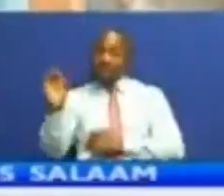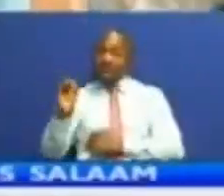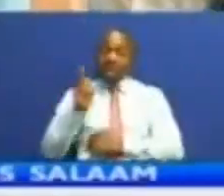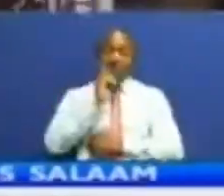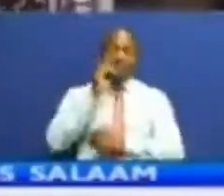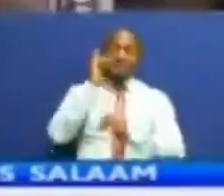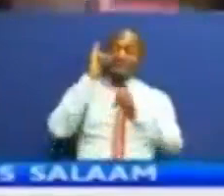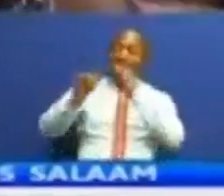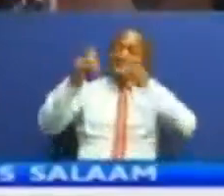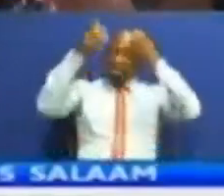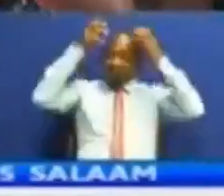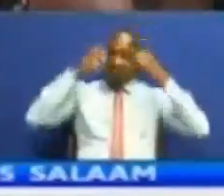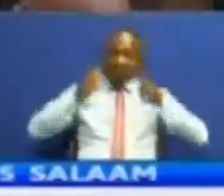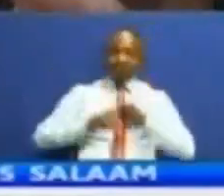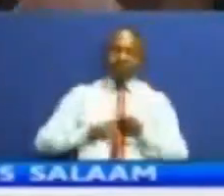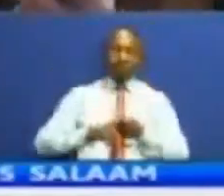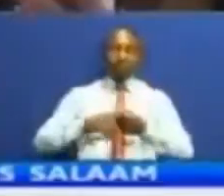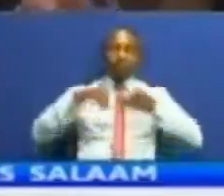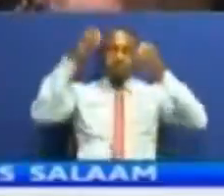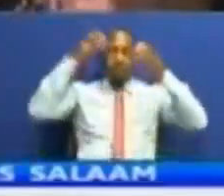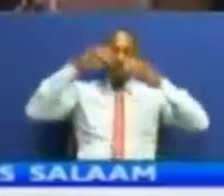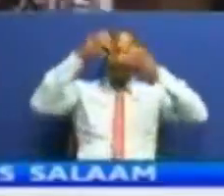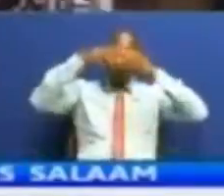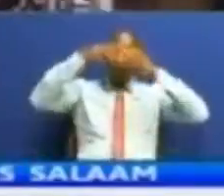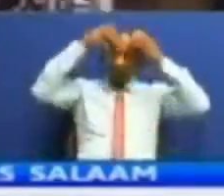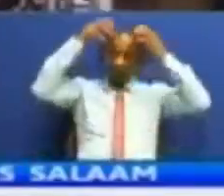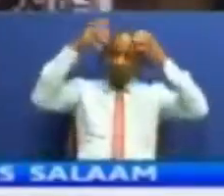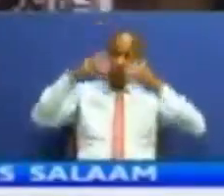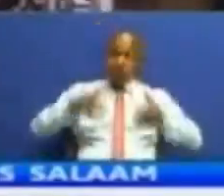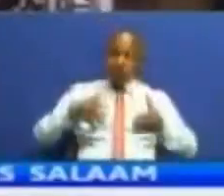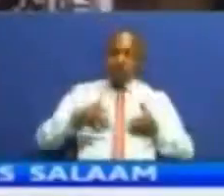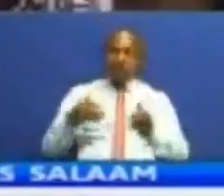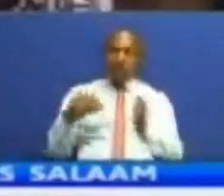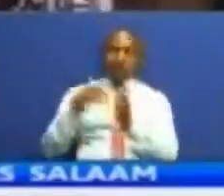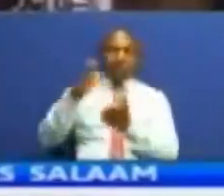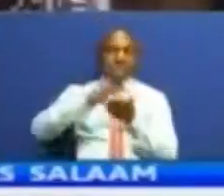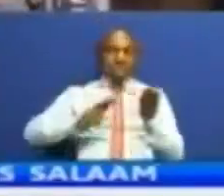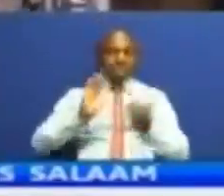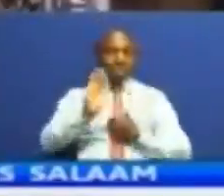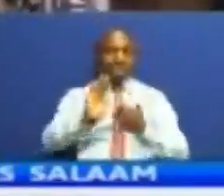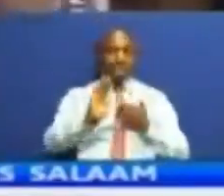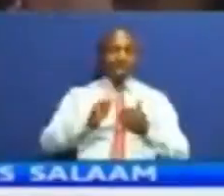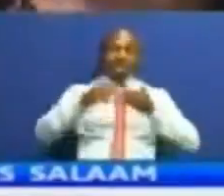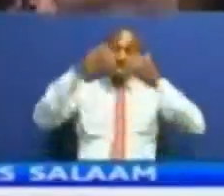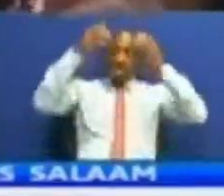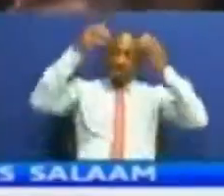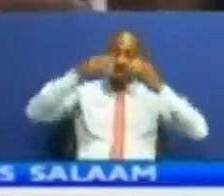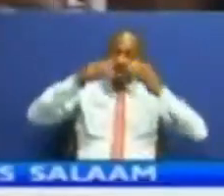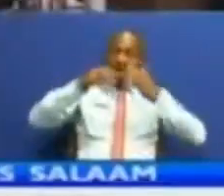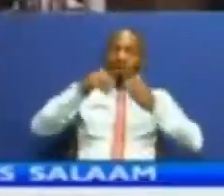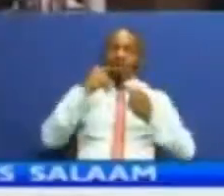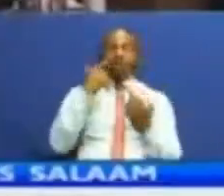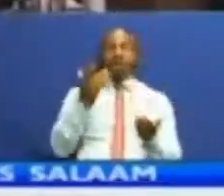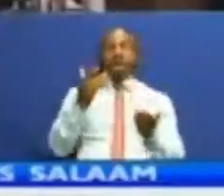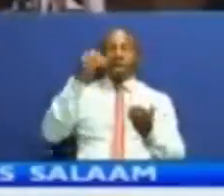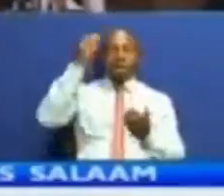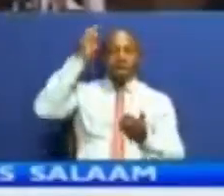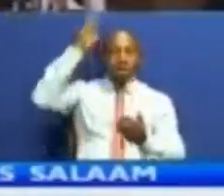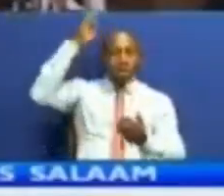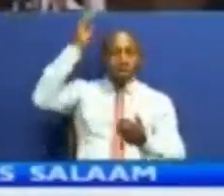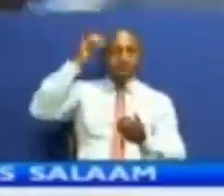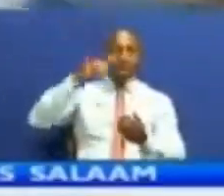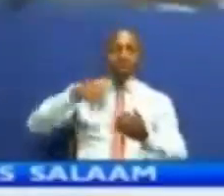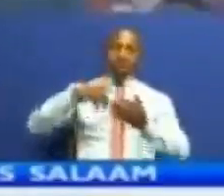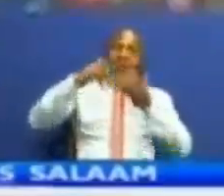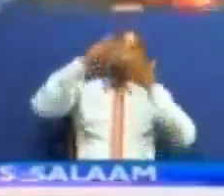kuvaa helmet. Kivua kofia anavua, na maana akifika sehemu anaofika yeye, ukavaa wigi akivua ile kofia, na maana tayari